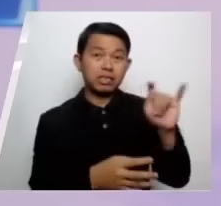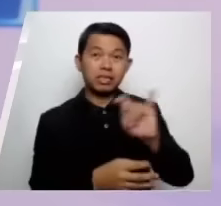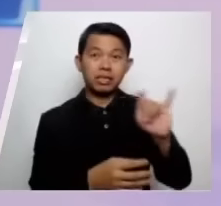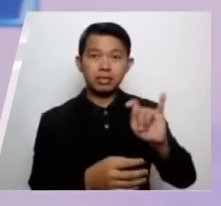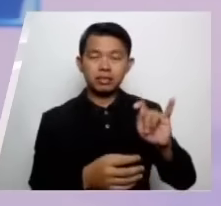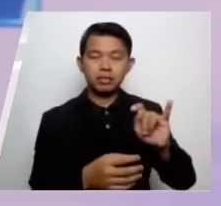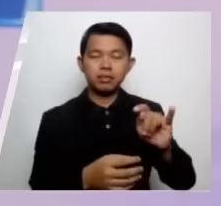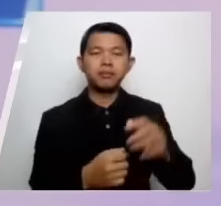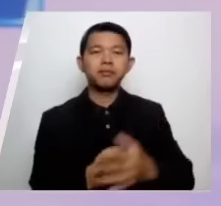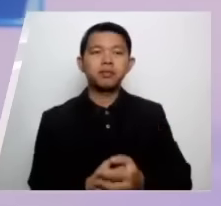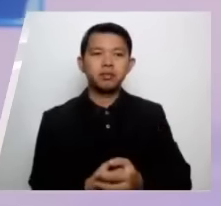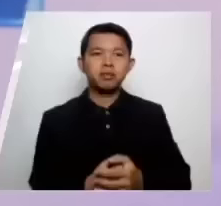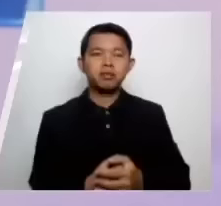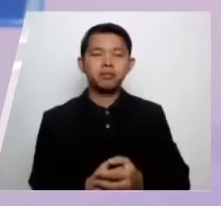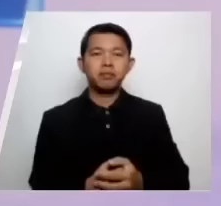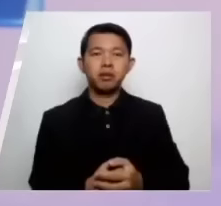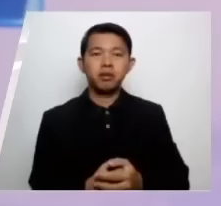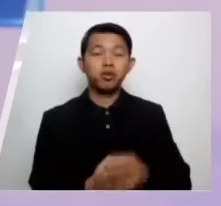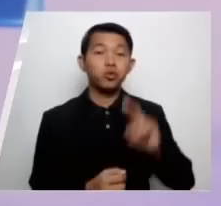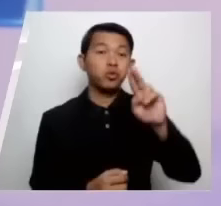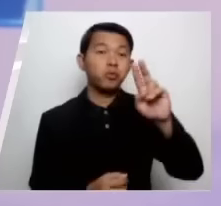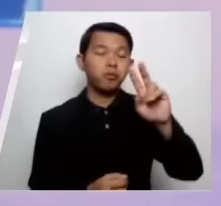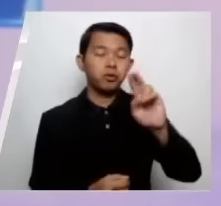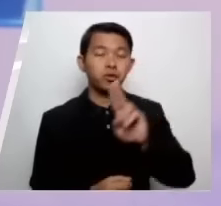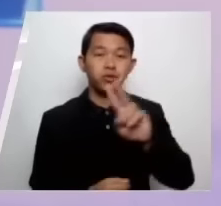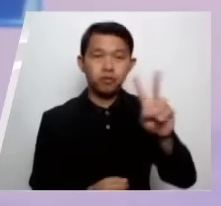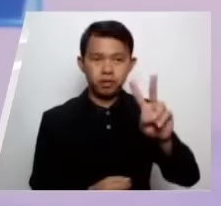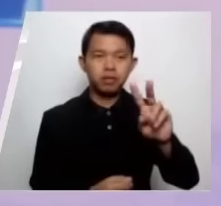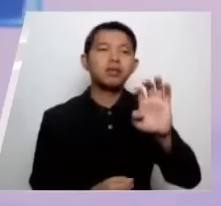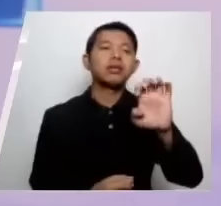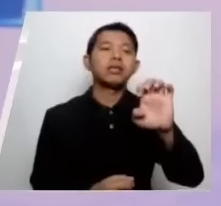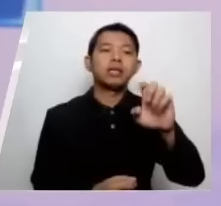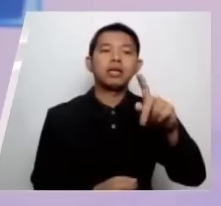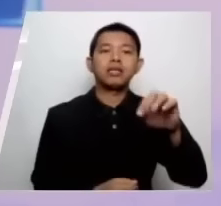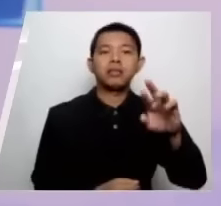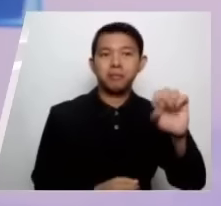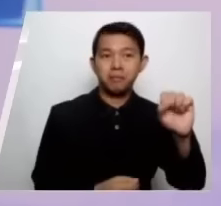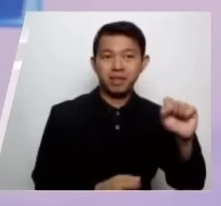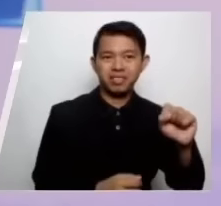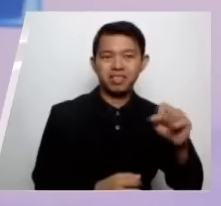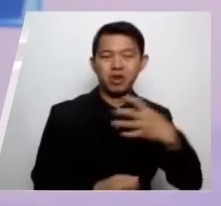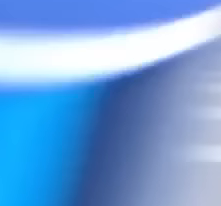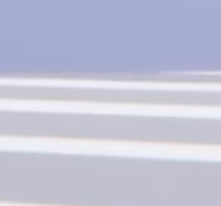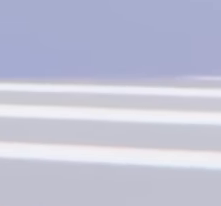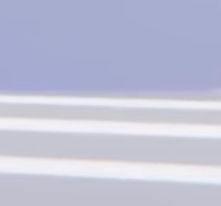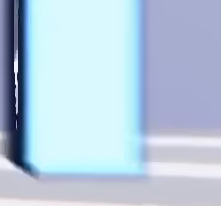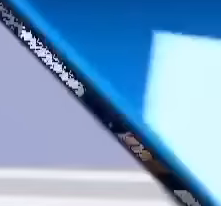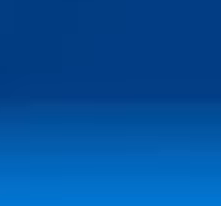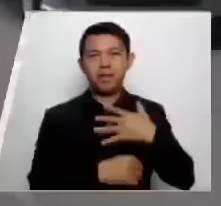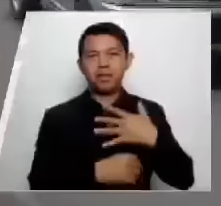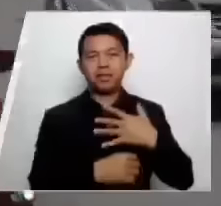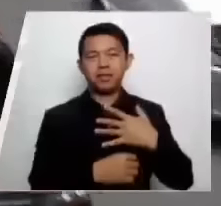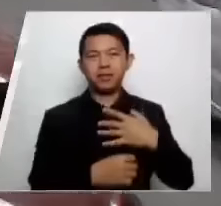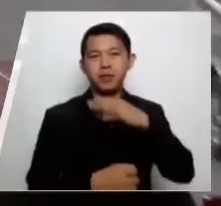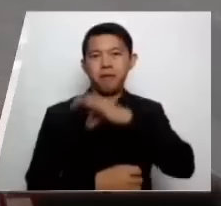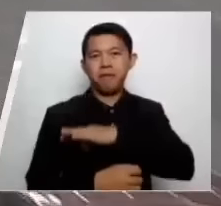UV Express operator dahil apektado na raw ang kanilang kita. Saksi si Joseph Moro.